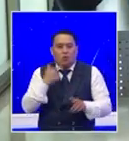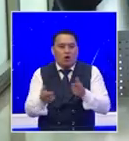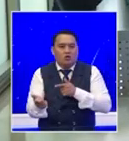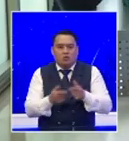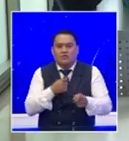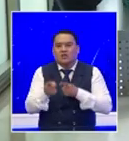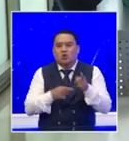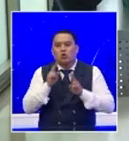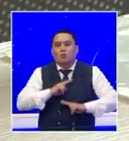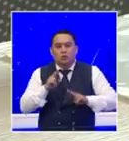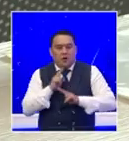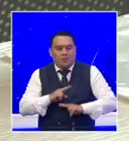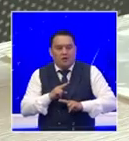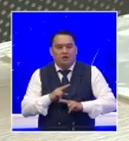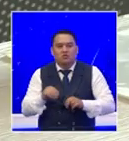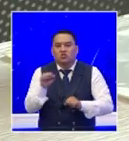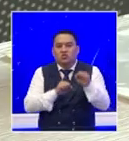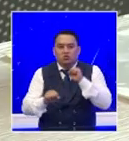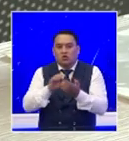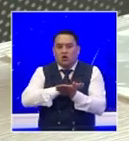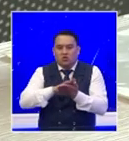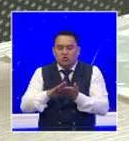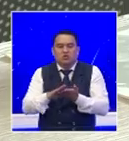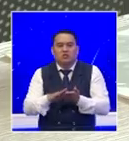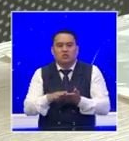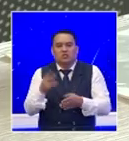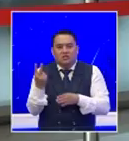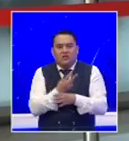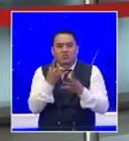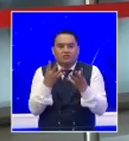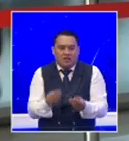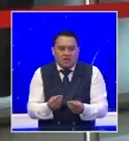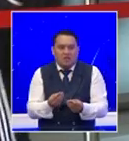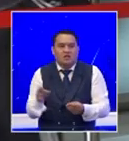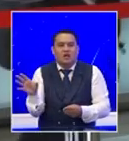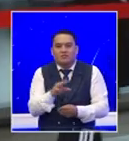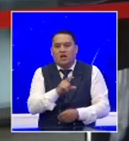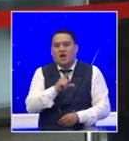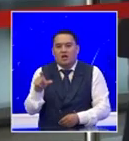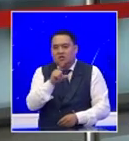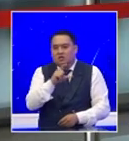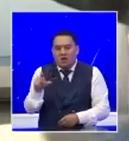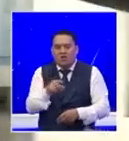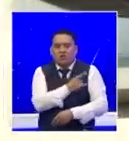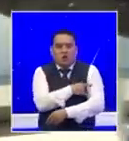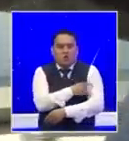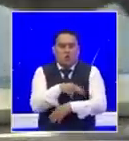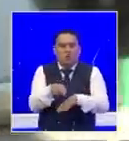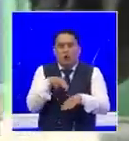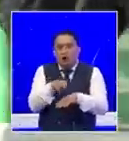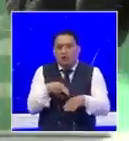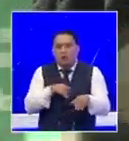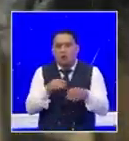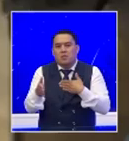к возобновлению рейсов. Дезинфекцию и генеральную уборку делают дважды в день. На всех этажах здания дежурят сотрудники полиции.